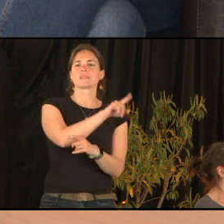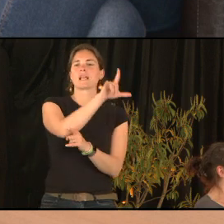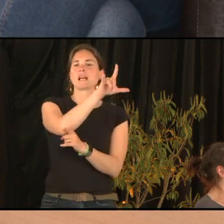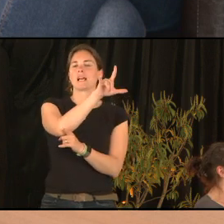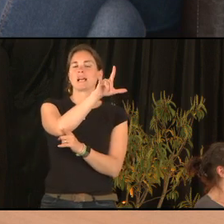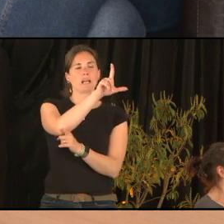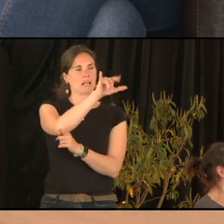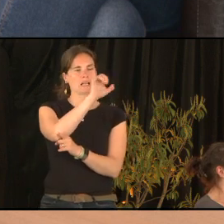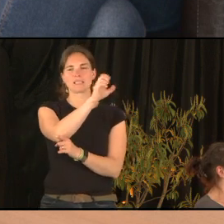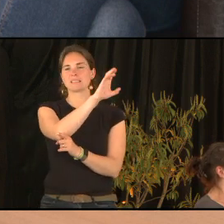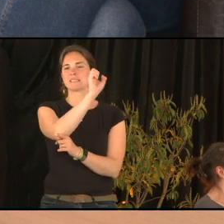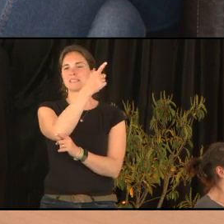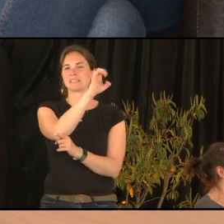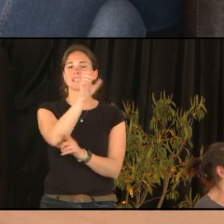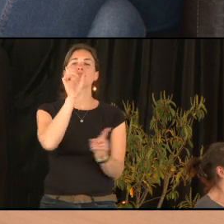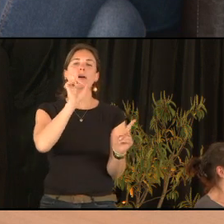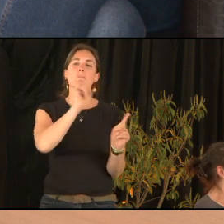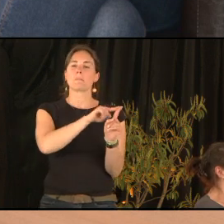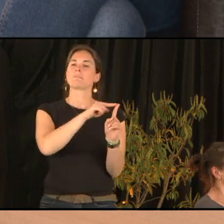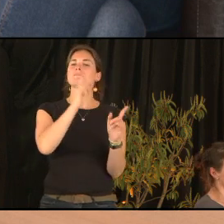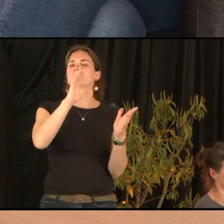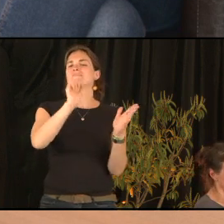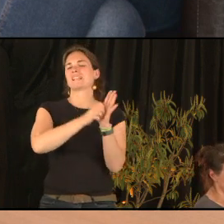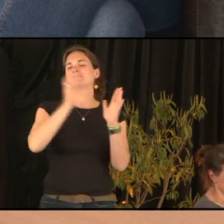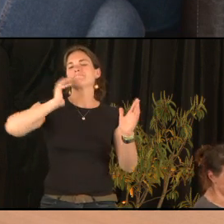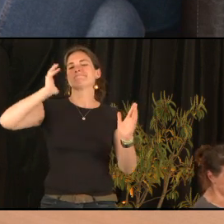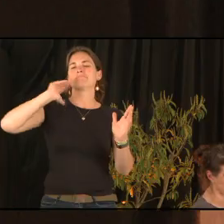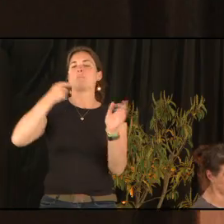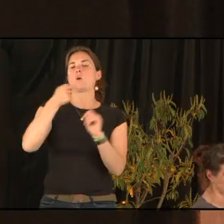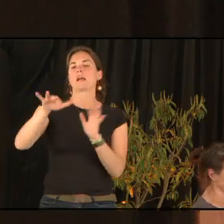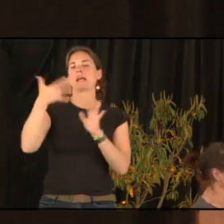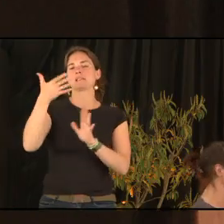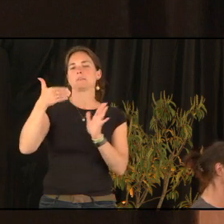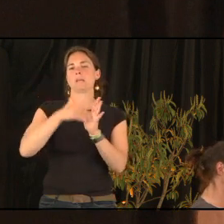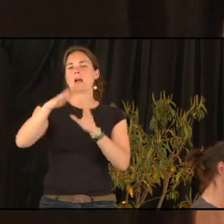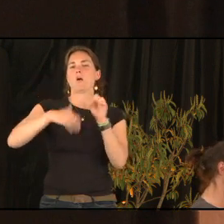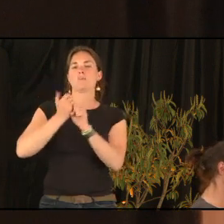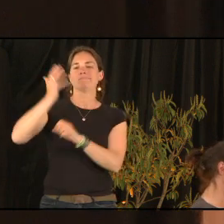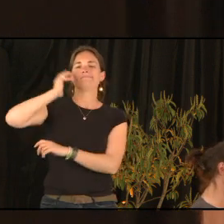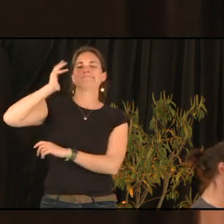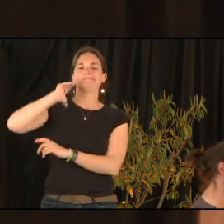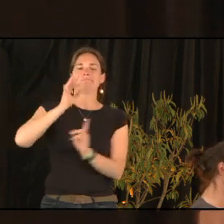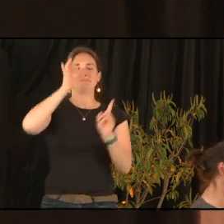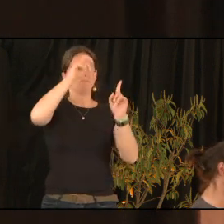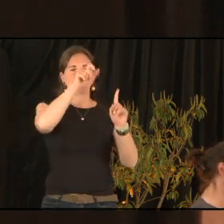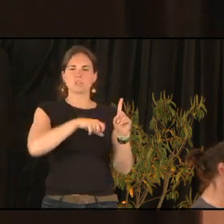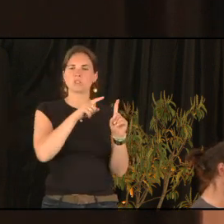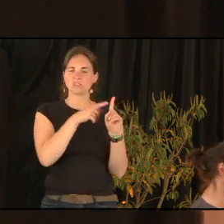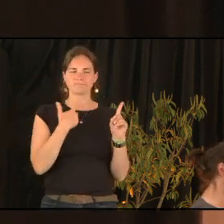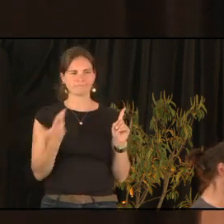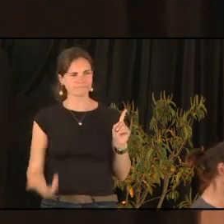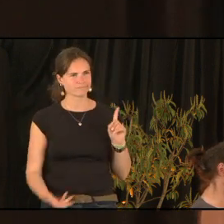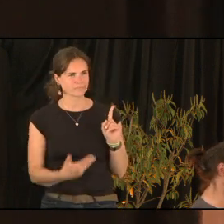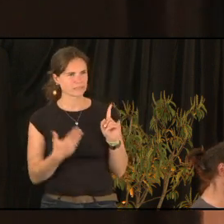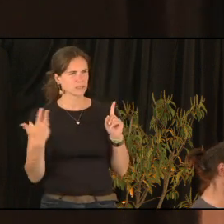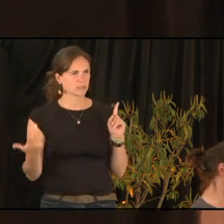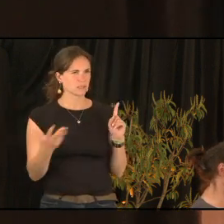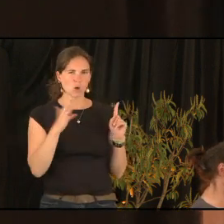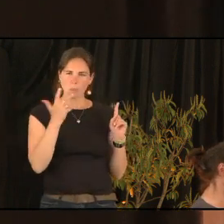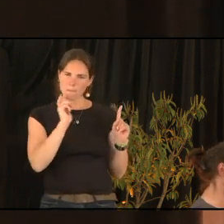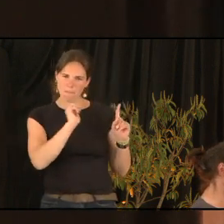imposé, puisque je me suis dit bon, de toute façon elle est le personnage un peu central, un peu qui fait médiateur entre les deux autres